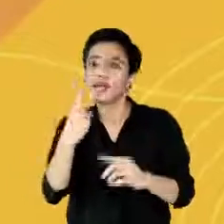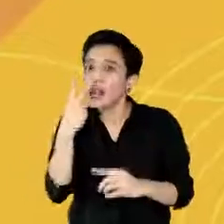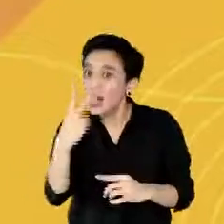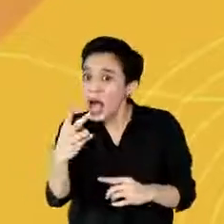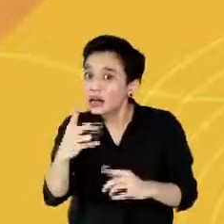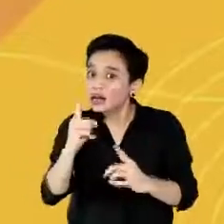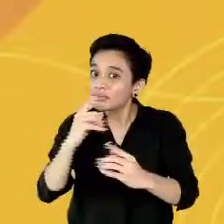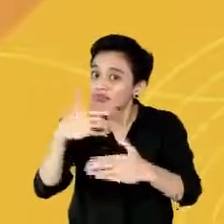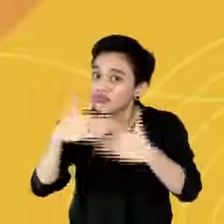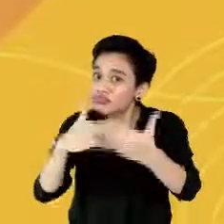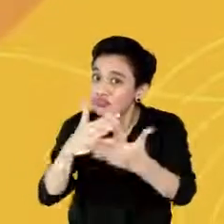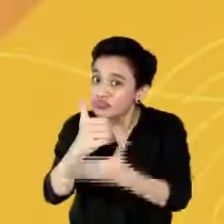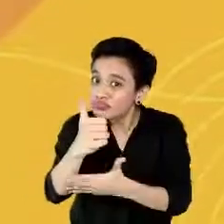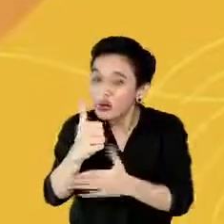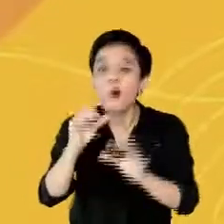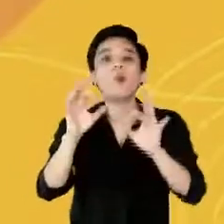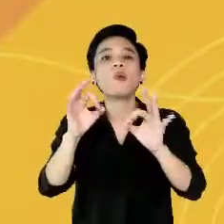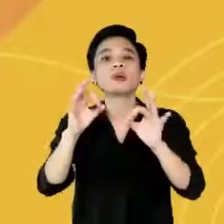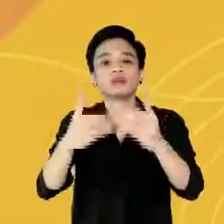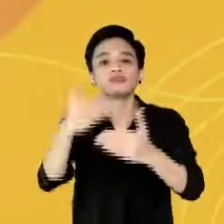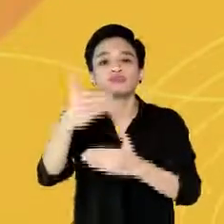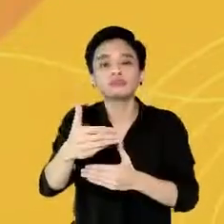peningkatan di